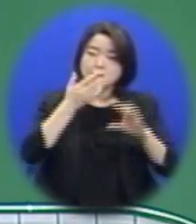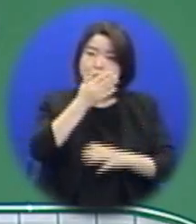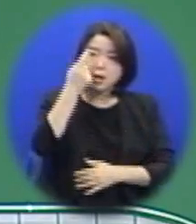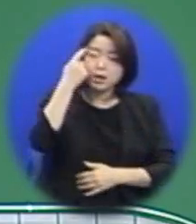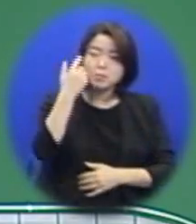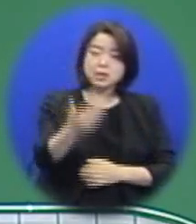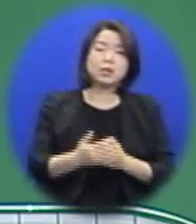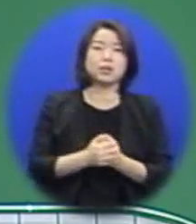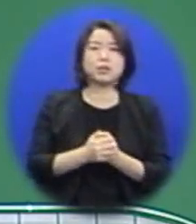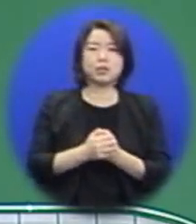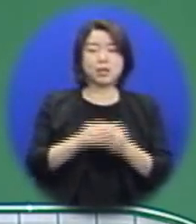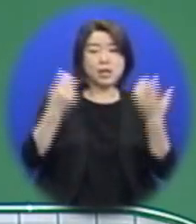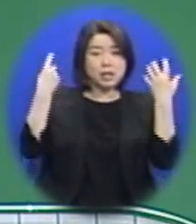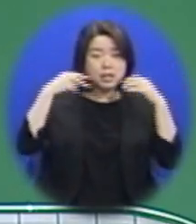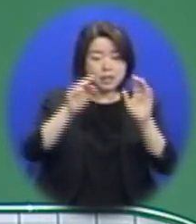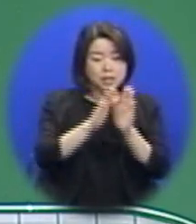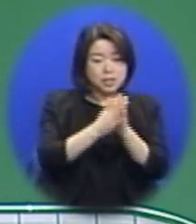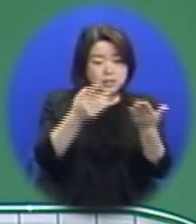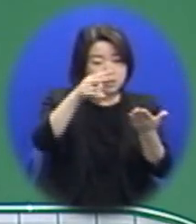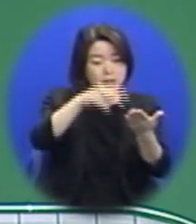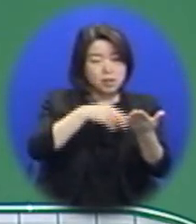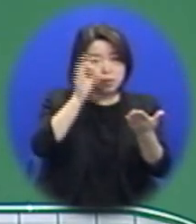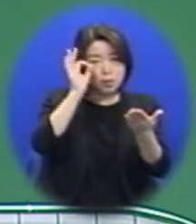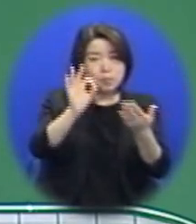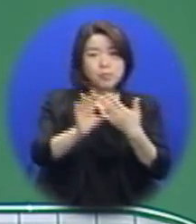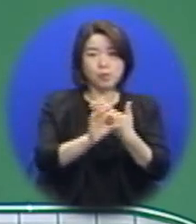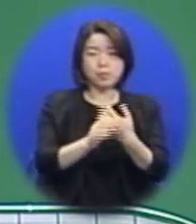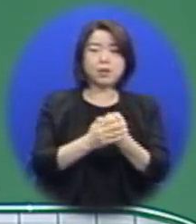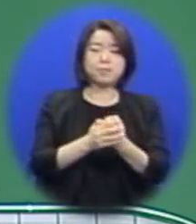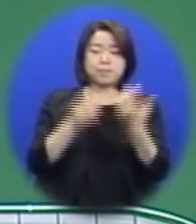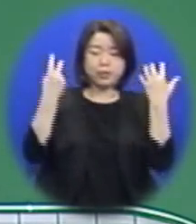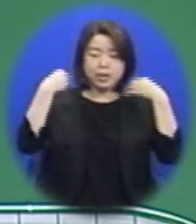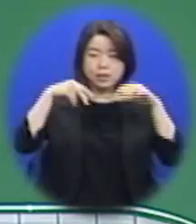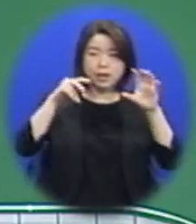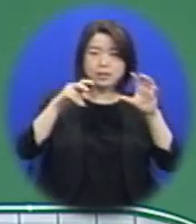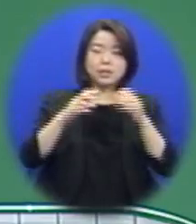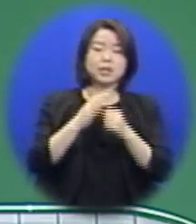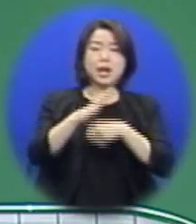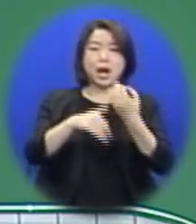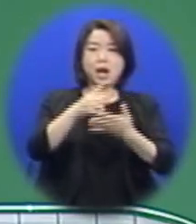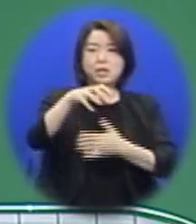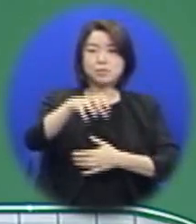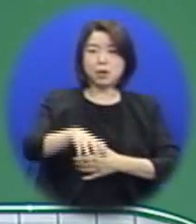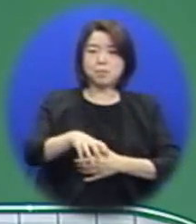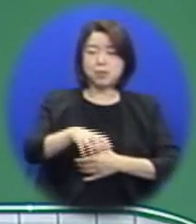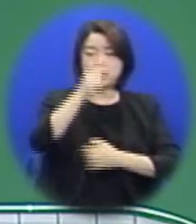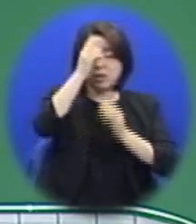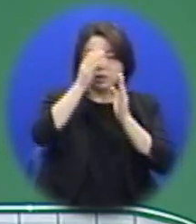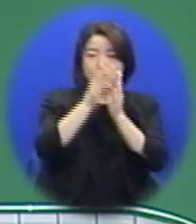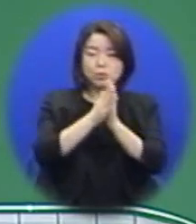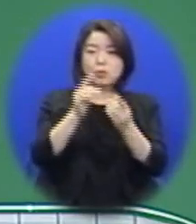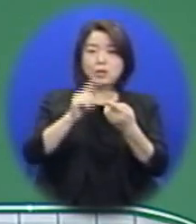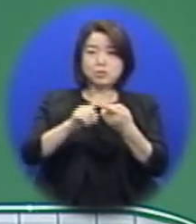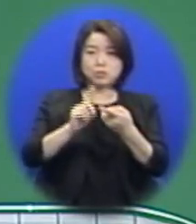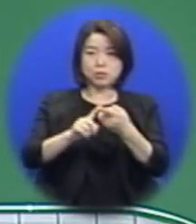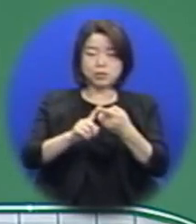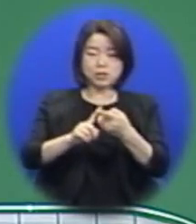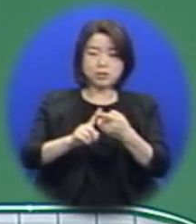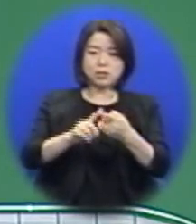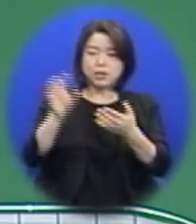다니엘이 다니엘서를 읽어보면 다니엘이 하나님 앞에 기도하는 중에 그가 받은 은혜가 그대로 기록되어